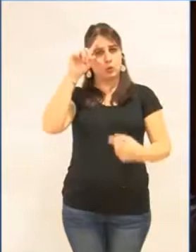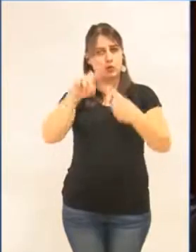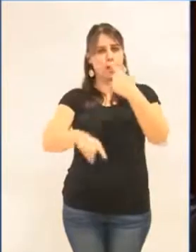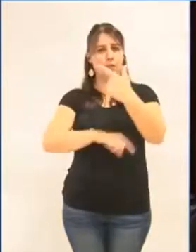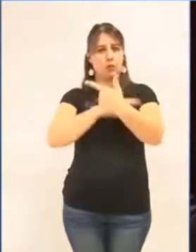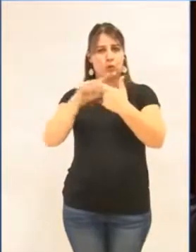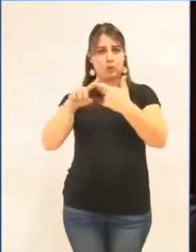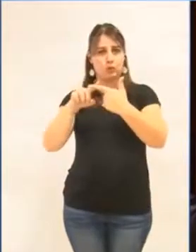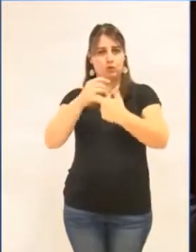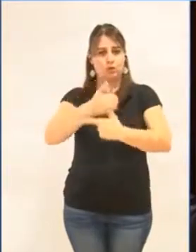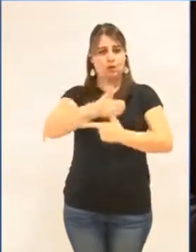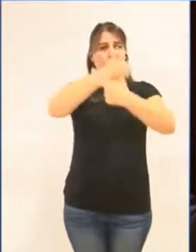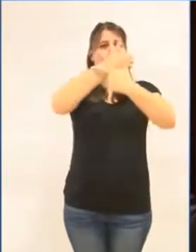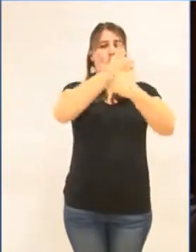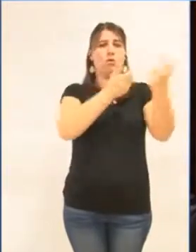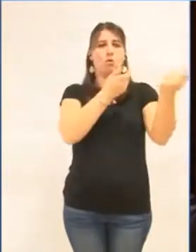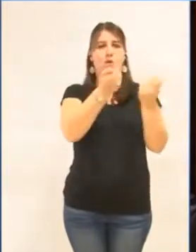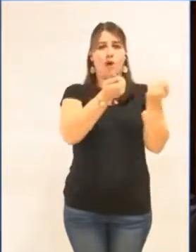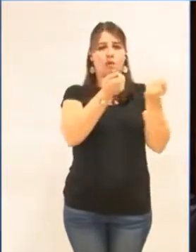Sur la gouvernance.